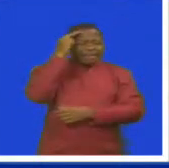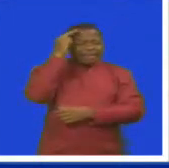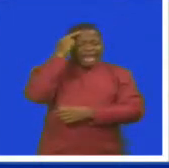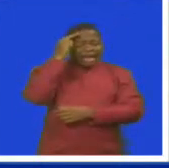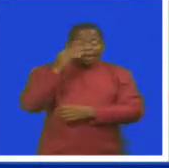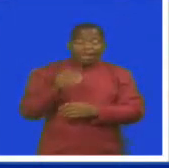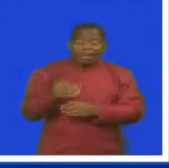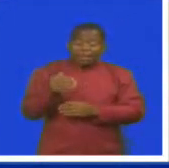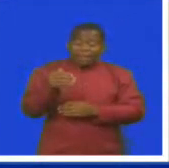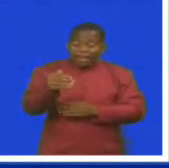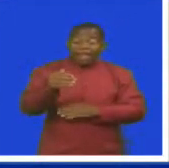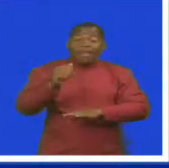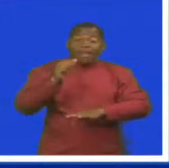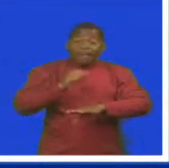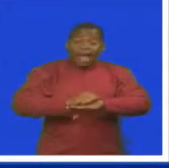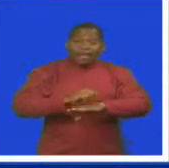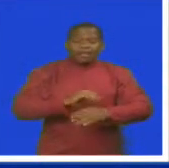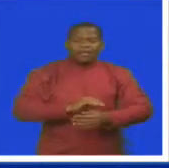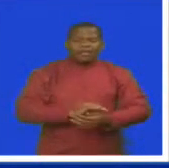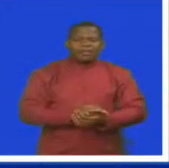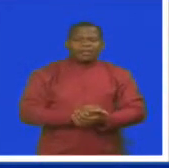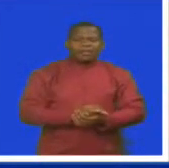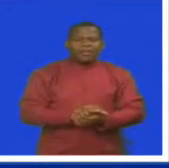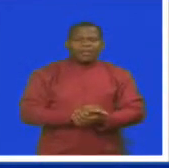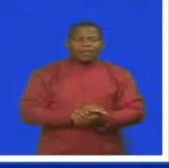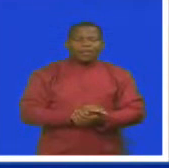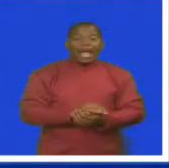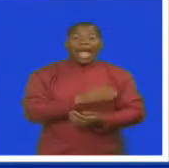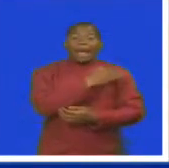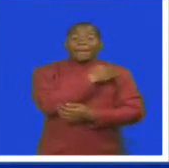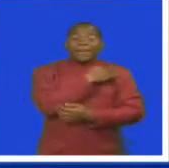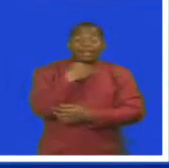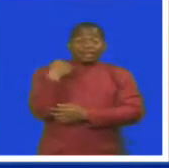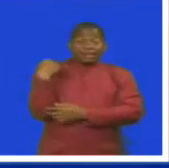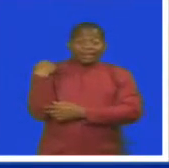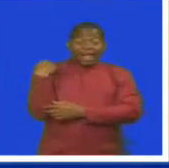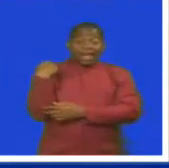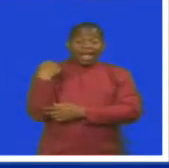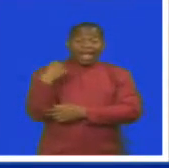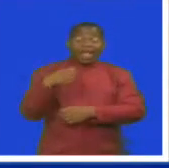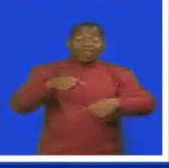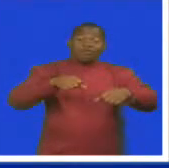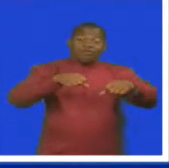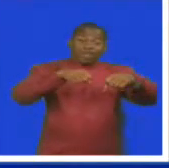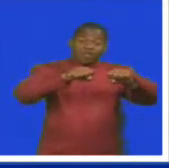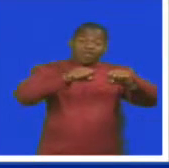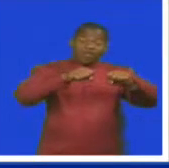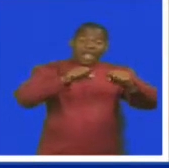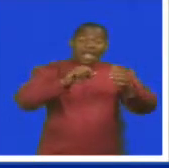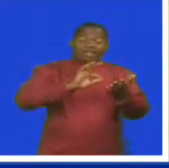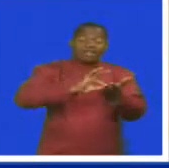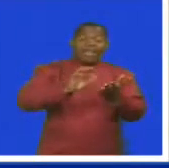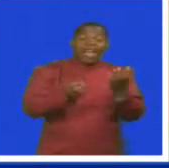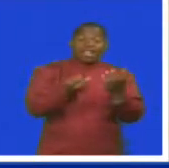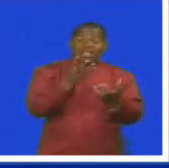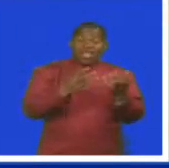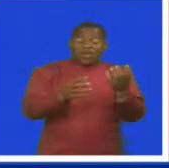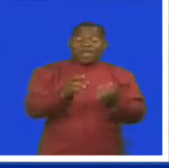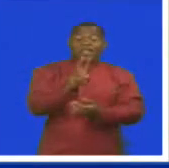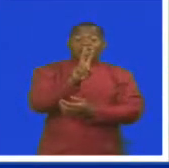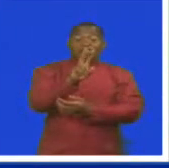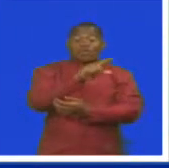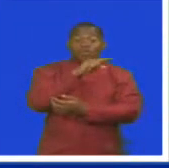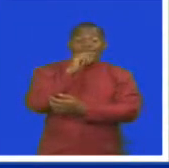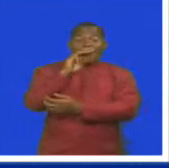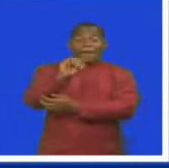lenkhundla seshiselweni 2 stride ompanza lithi lomhlangano utosita ekuthenini infuthuko yenteke ngalokuphelele nangekushesha